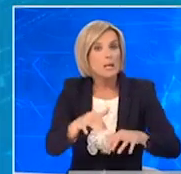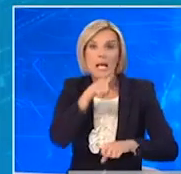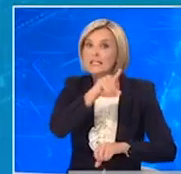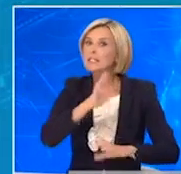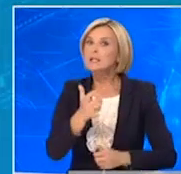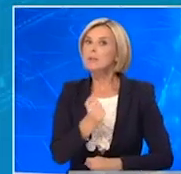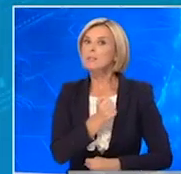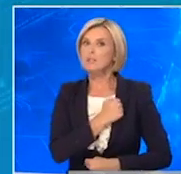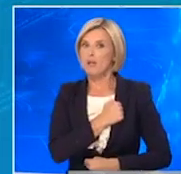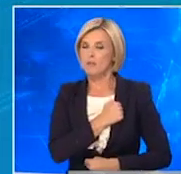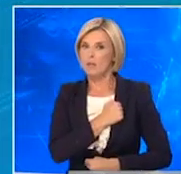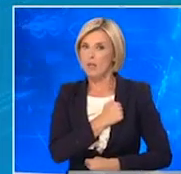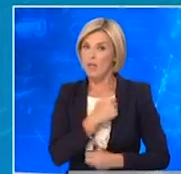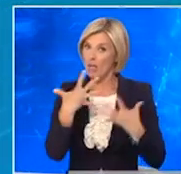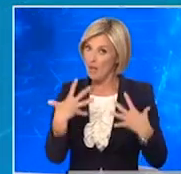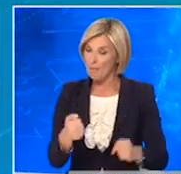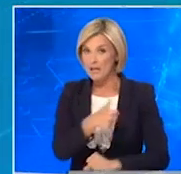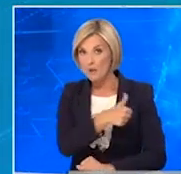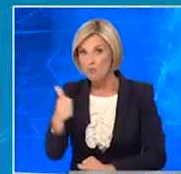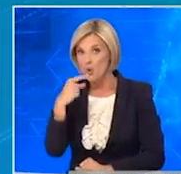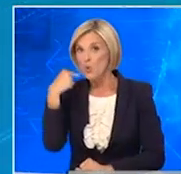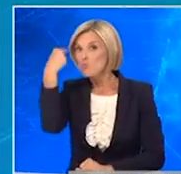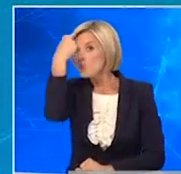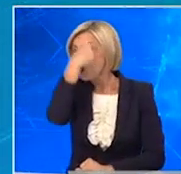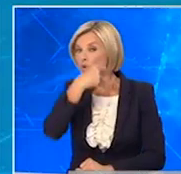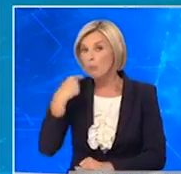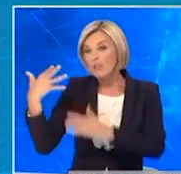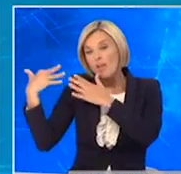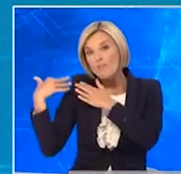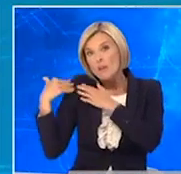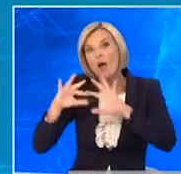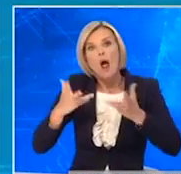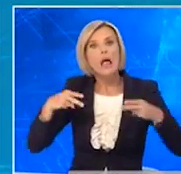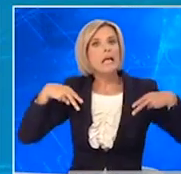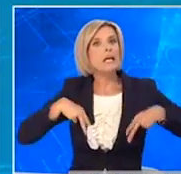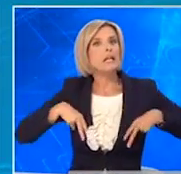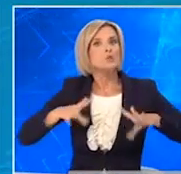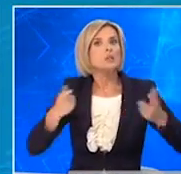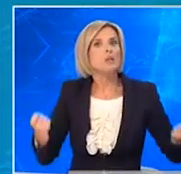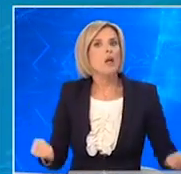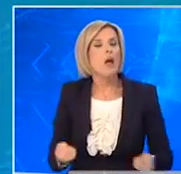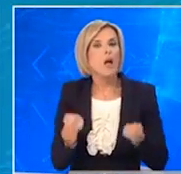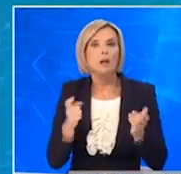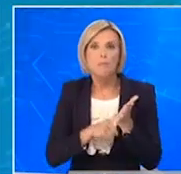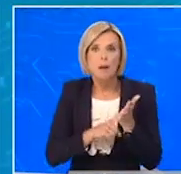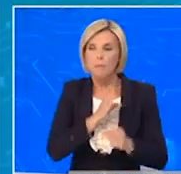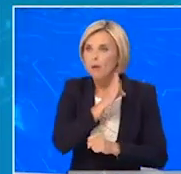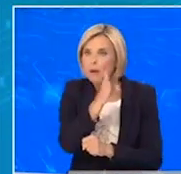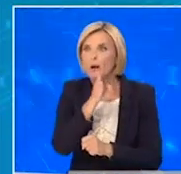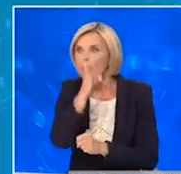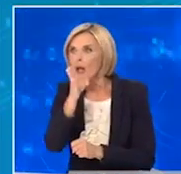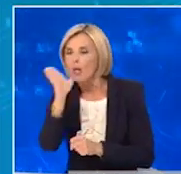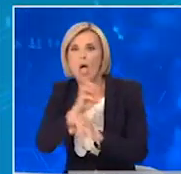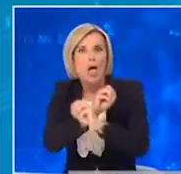θεωρείτε ότι σταματάει η ατομική ευθύνη των πολιτών, ώστε ο κρατικός μηχανισμός να παρέχει πλήρη και αναλυτική ενημέρωση γειτονιά-γειτονιά, για